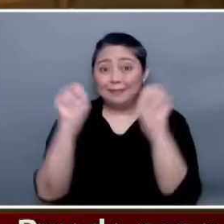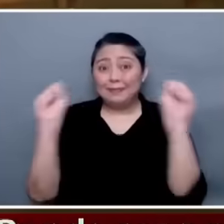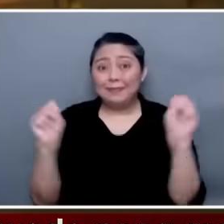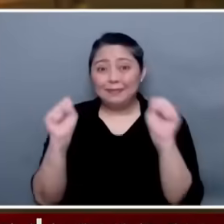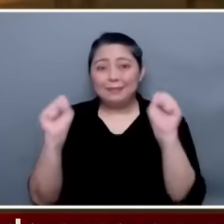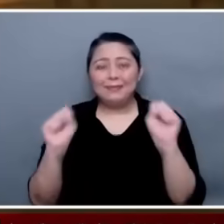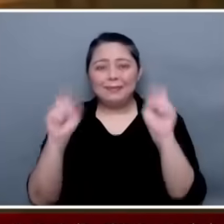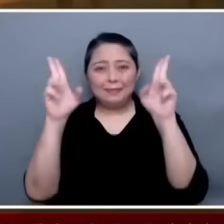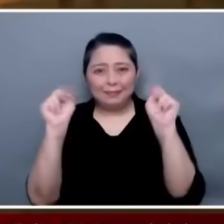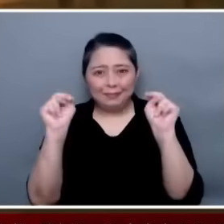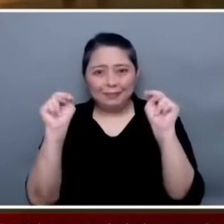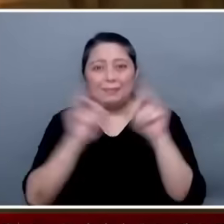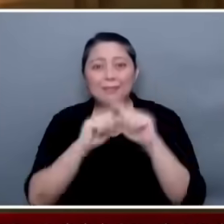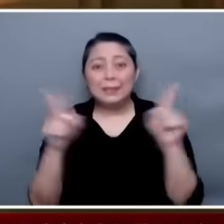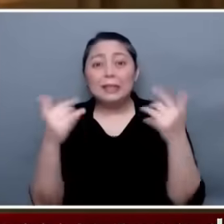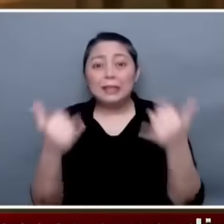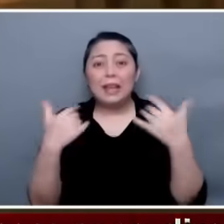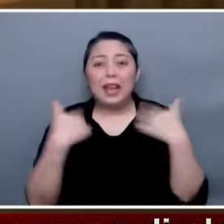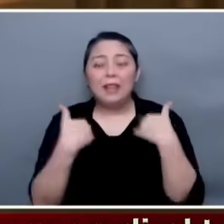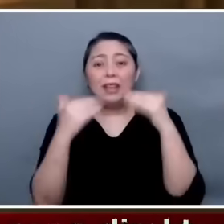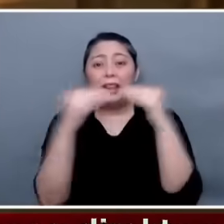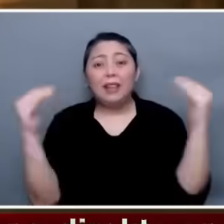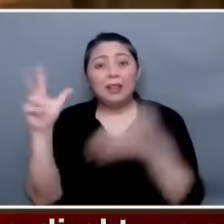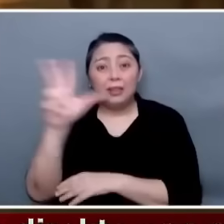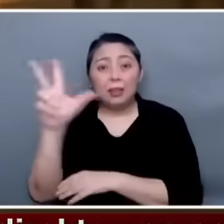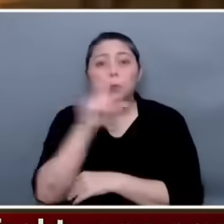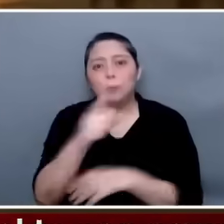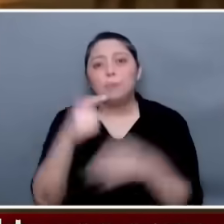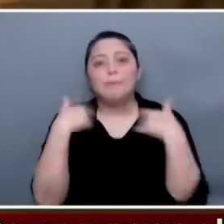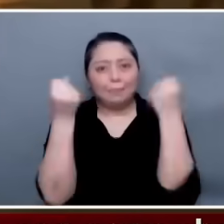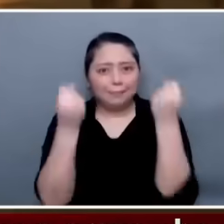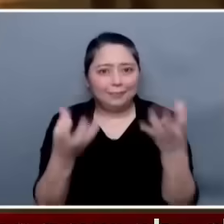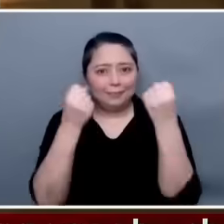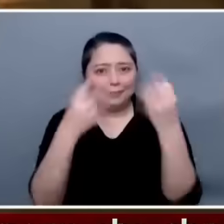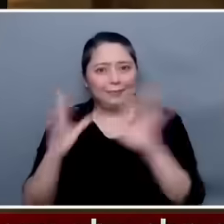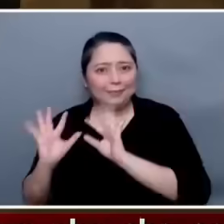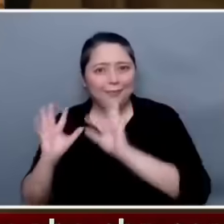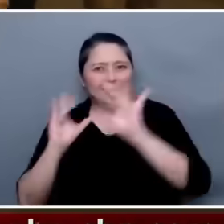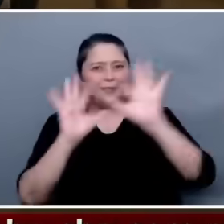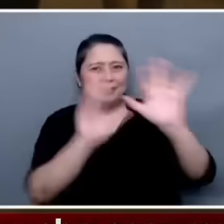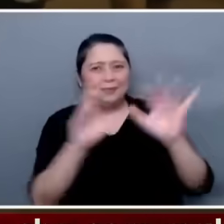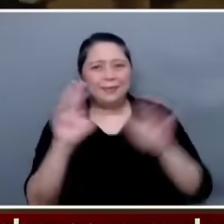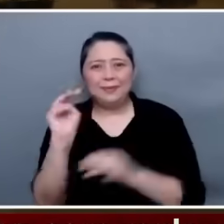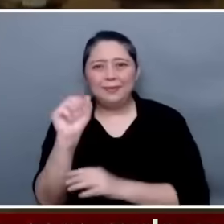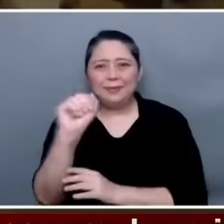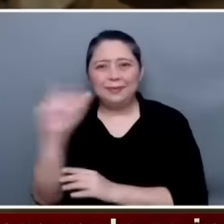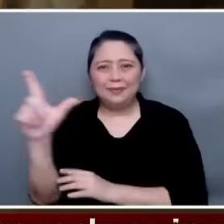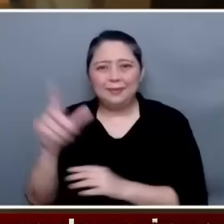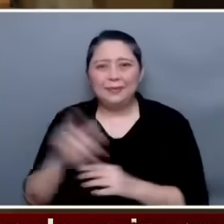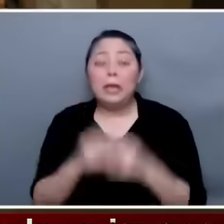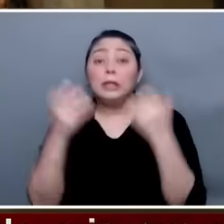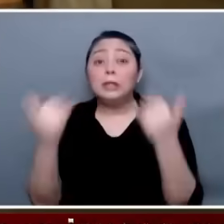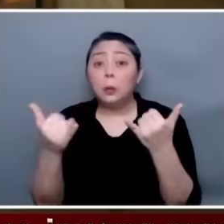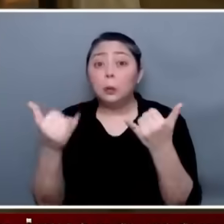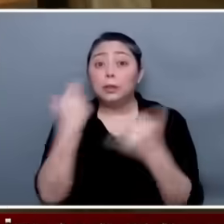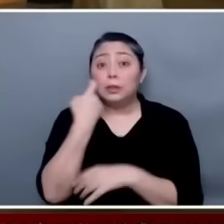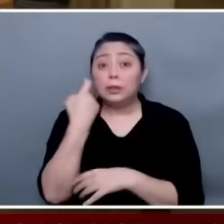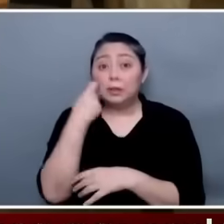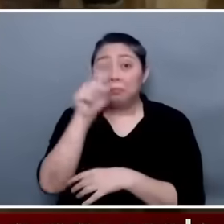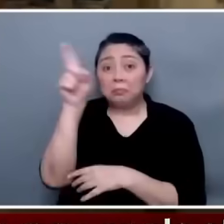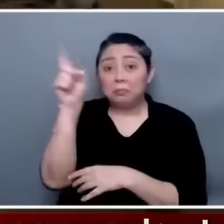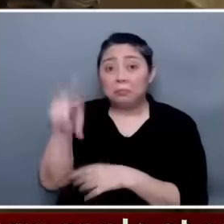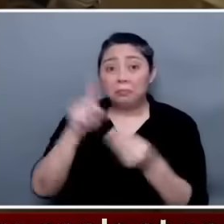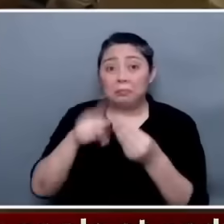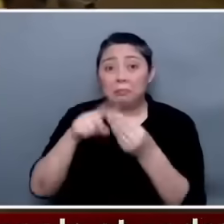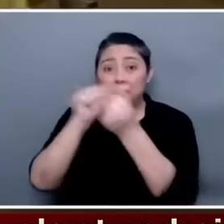alert level 3 tayo Karen, marami pa rin itong taong ito na pumunta sa mga mall. Ngayon doon sa adjustment na tinatanong mo, no, ang gagawing adjustment ay